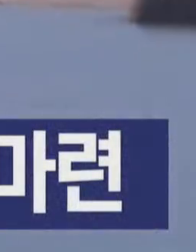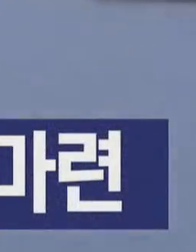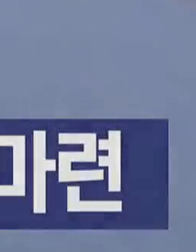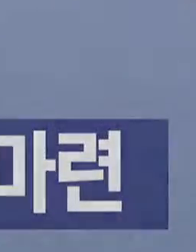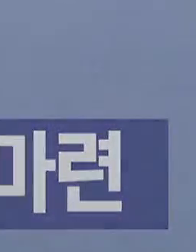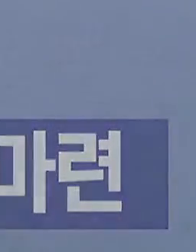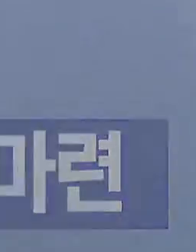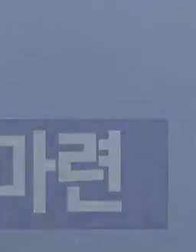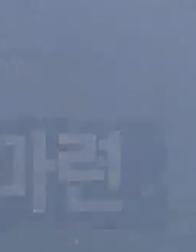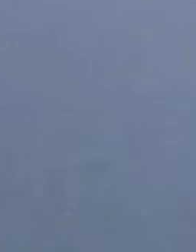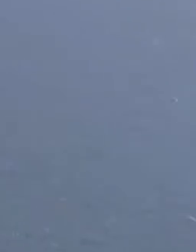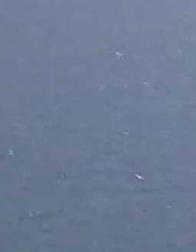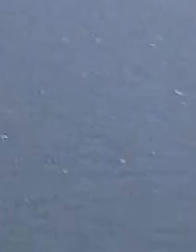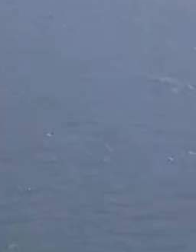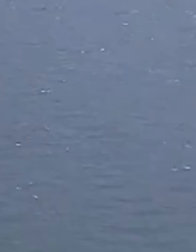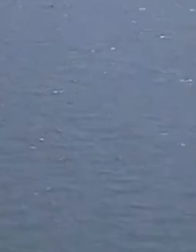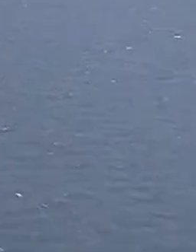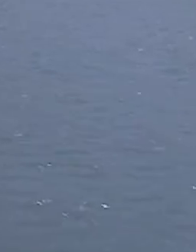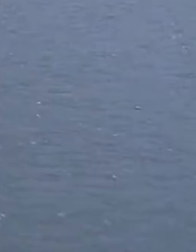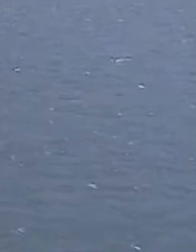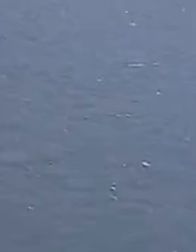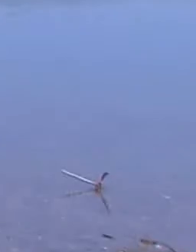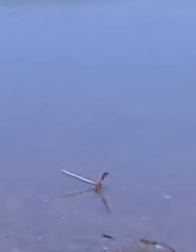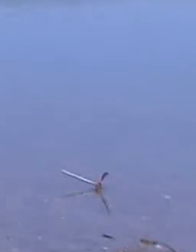광역관광벨트와 미래형 경제권을 조성합니다.